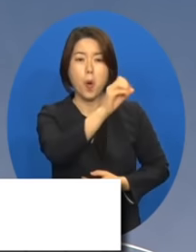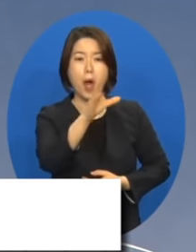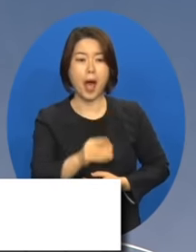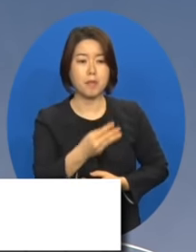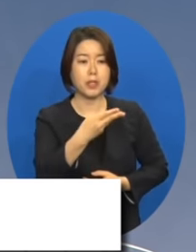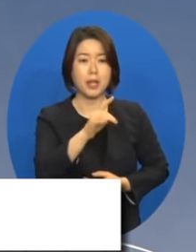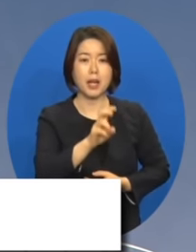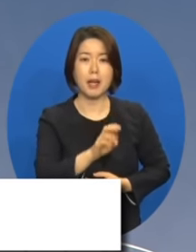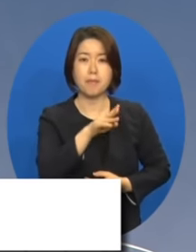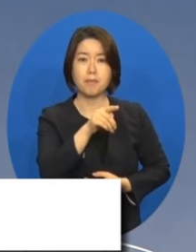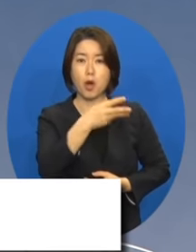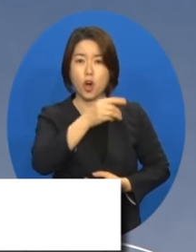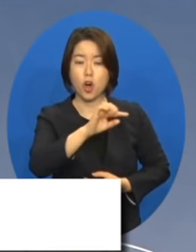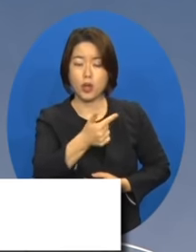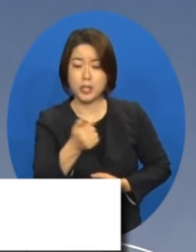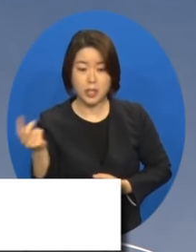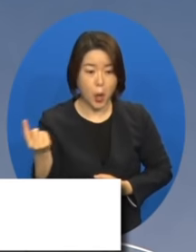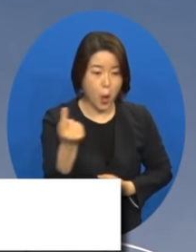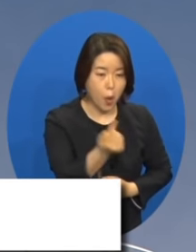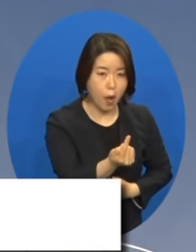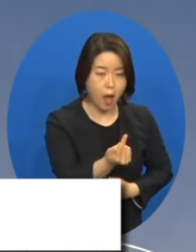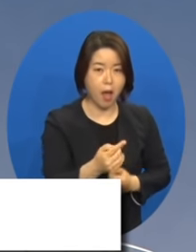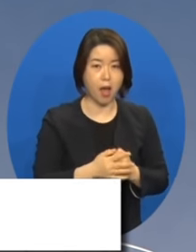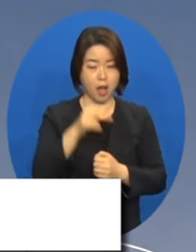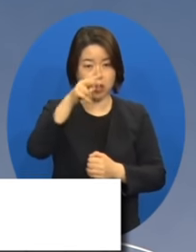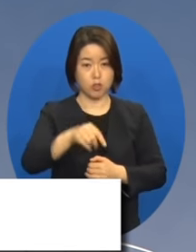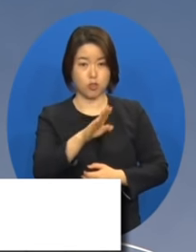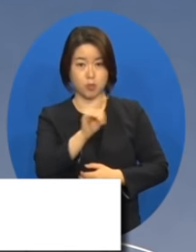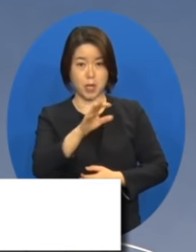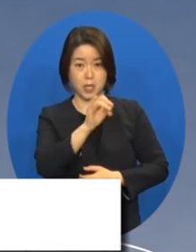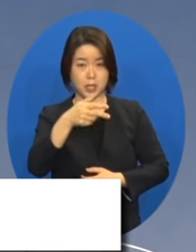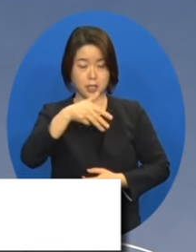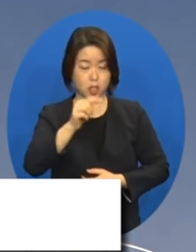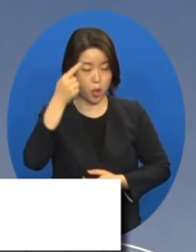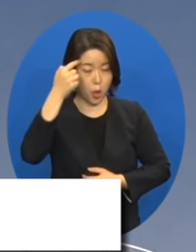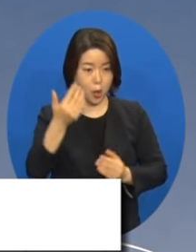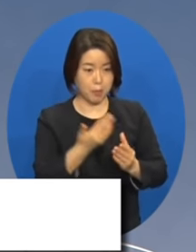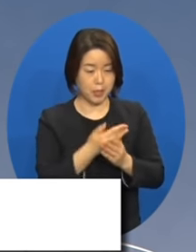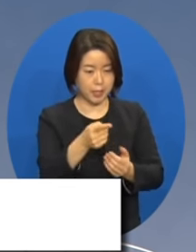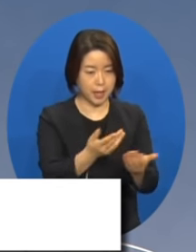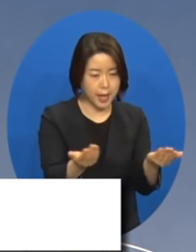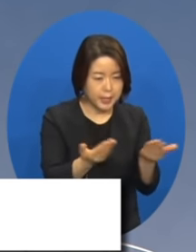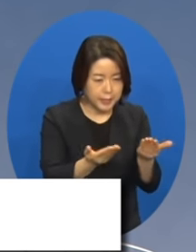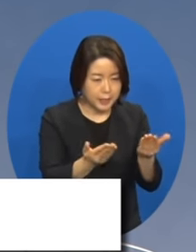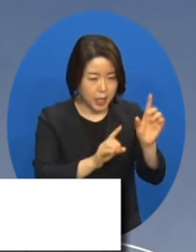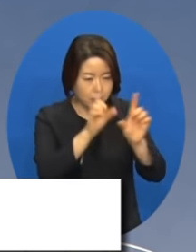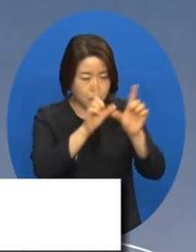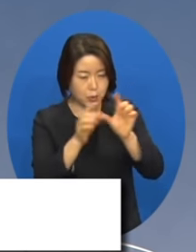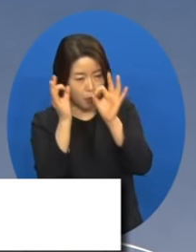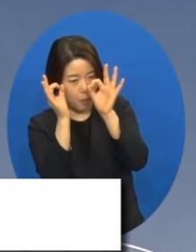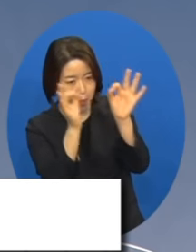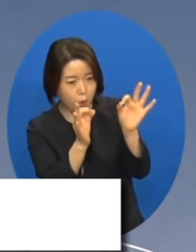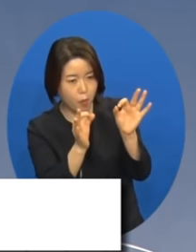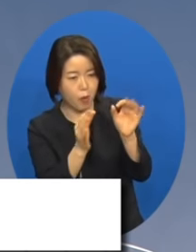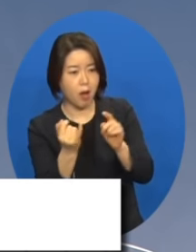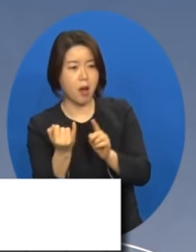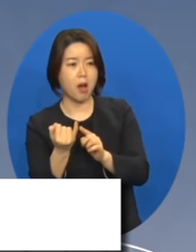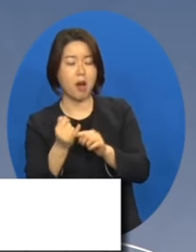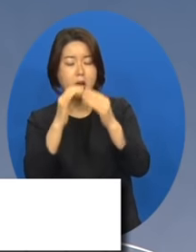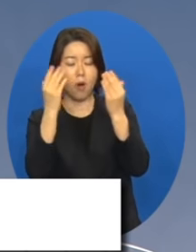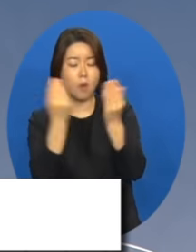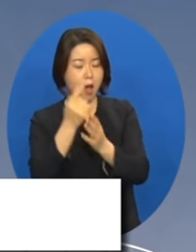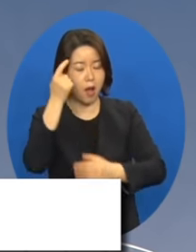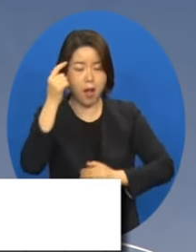거기서 출발점 박사가 사역하는 것을 옆에 지켜보면서 이 여인이 완전히 삶이 바꿔버렸습니다